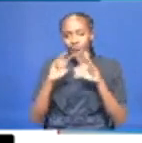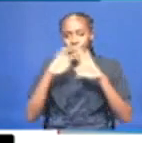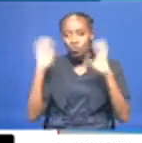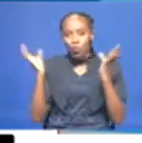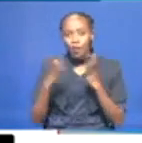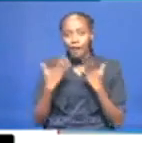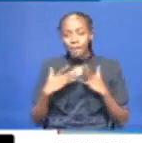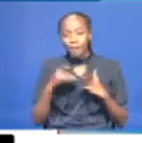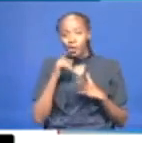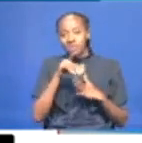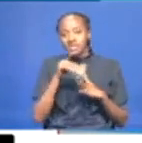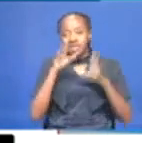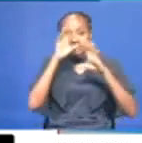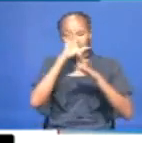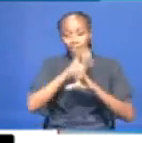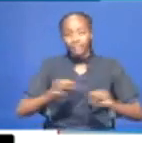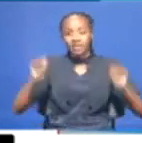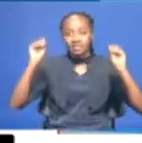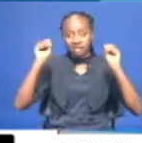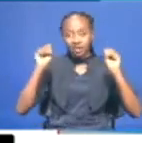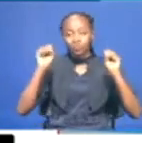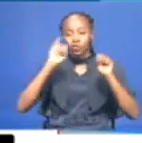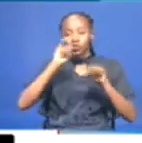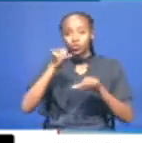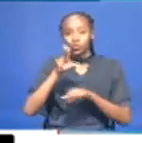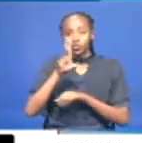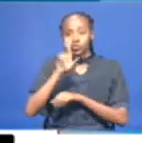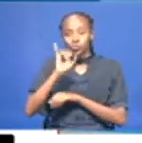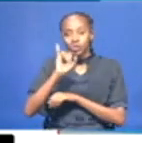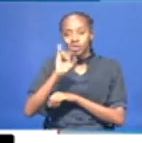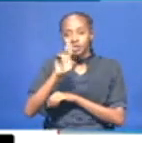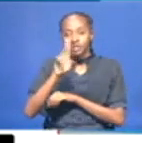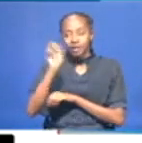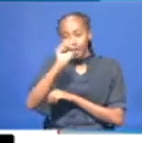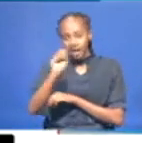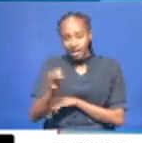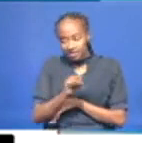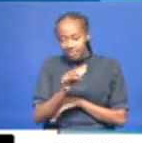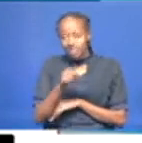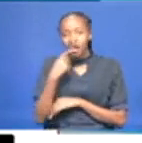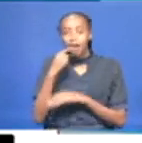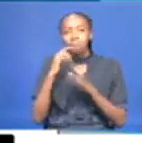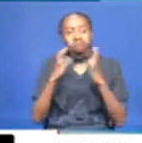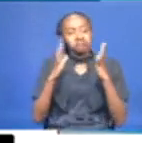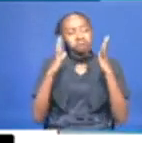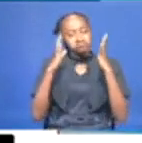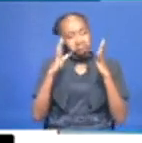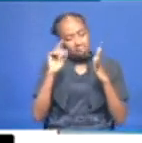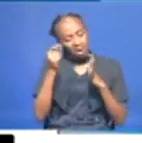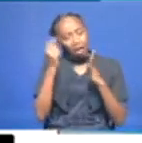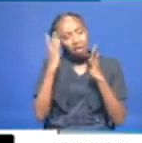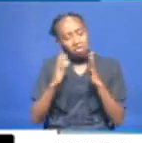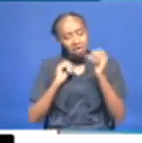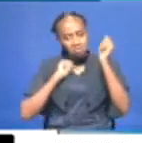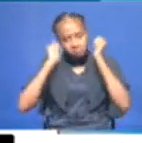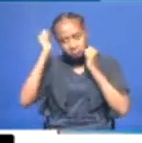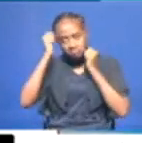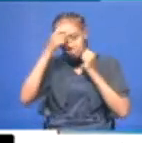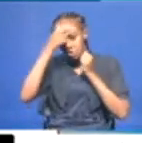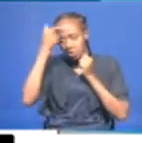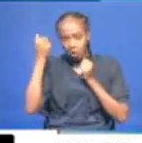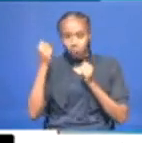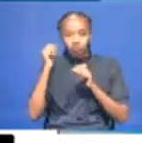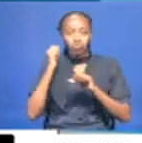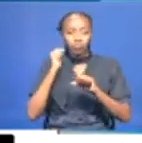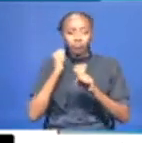wa Sierra Leone Julius Maada Bio alipongeza jeshi la Kenya kwa juhudi zake katika kustawisha nchi hiyo baada ya miaka